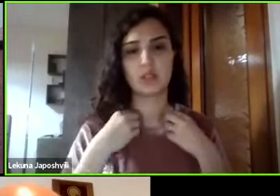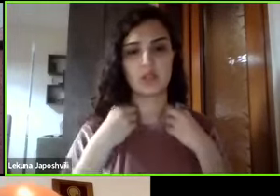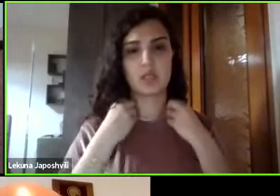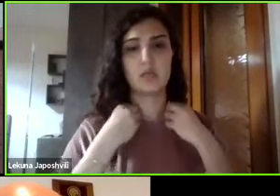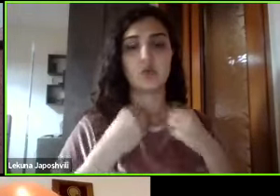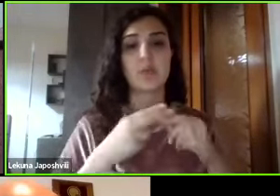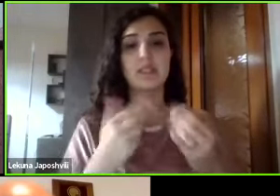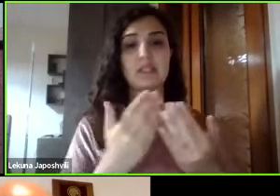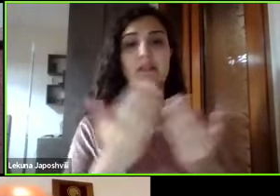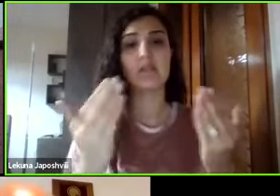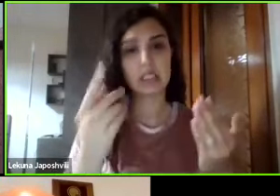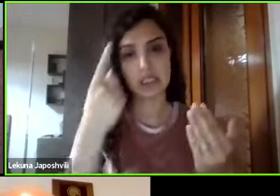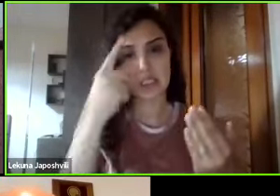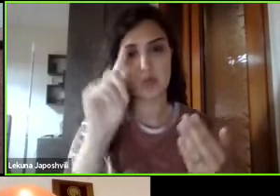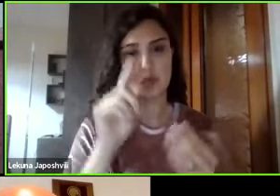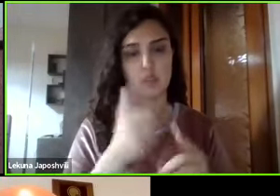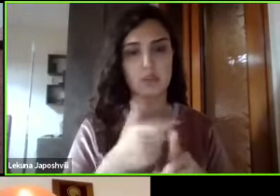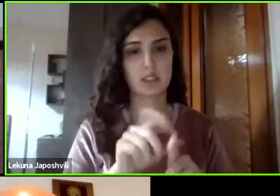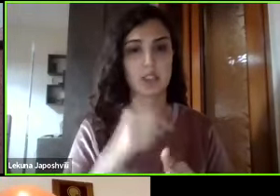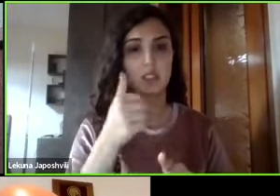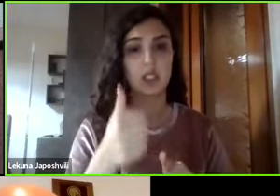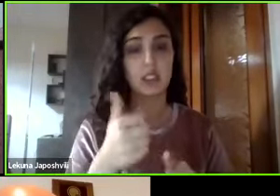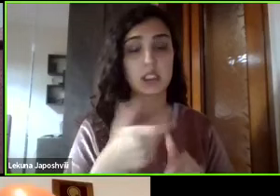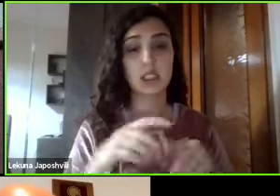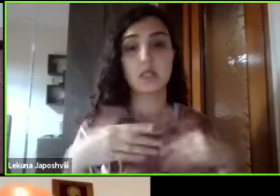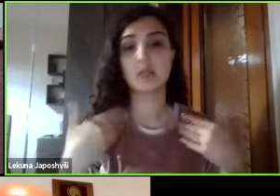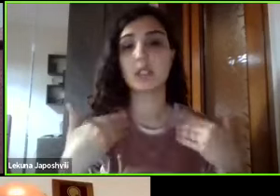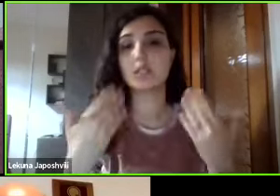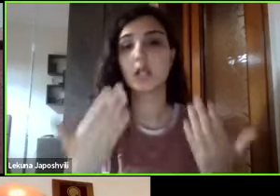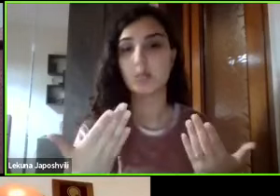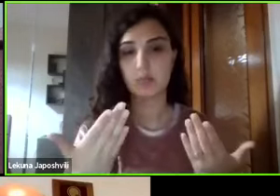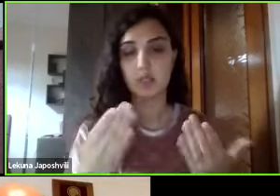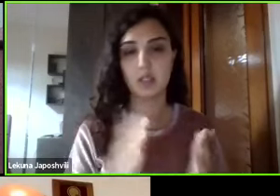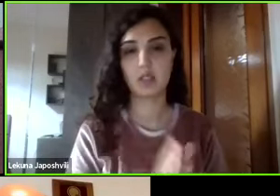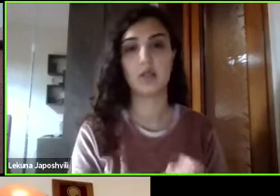თქვენი წამოწყება არის ძალიან კარგი, ძალიან მისასალმებელი არის.